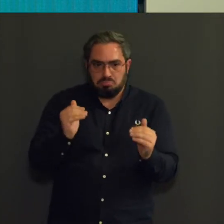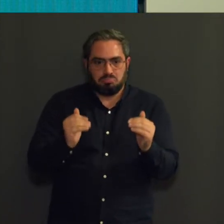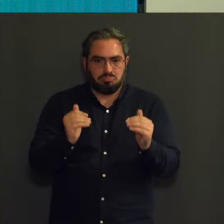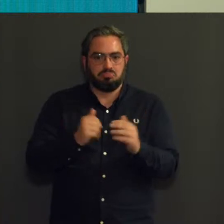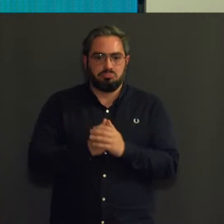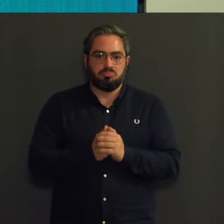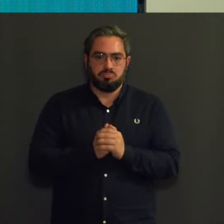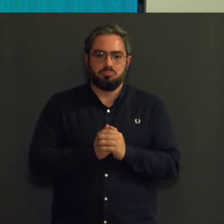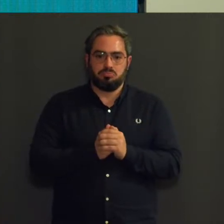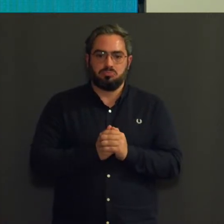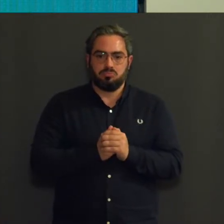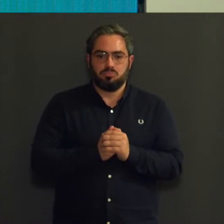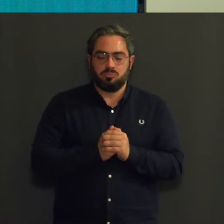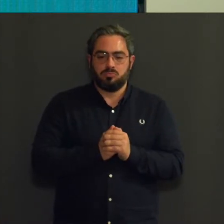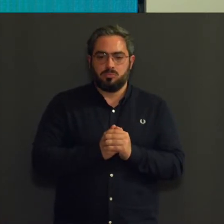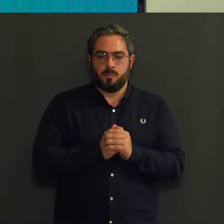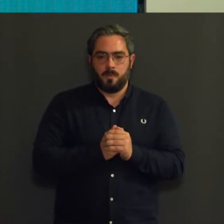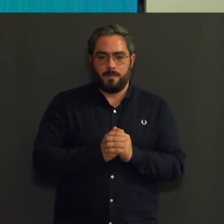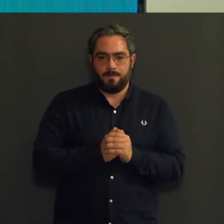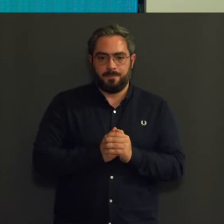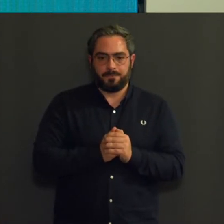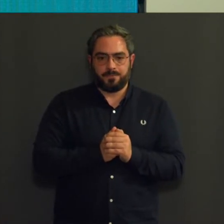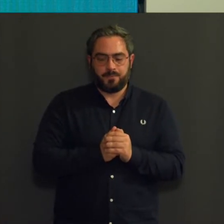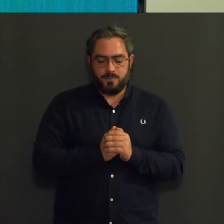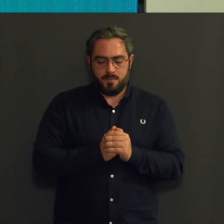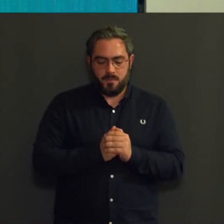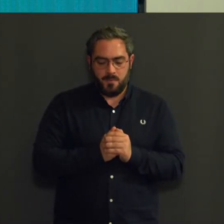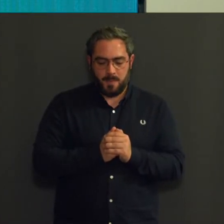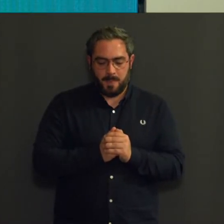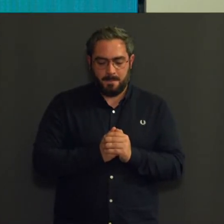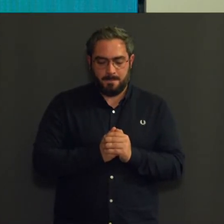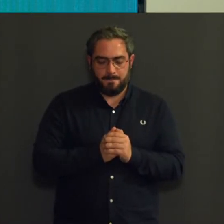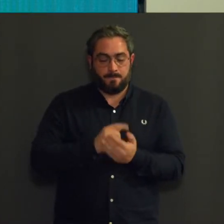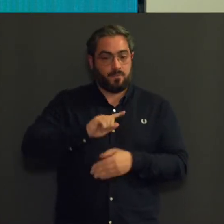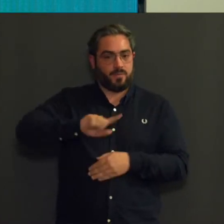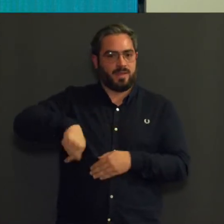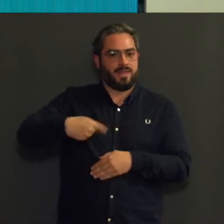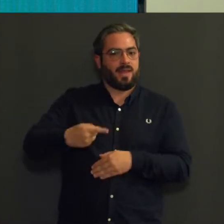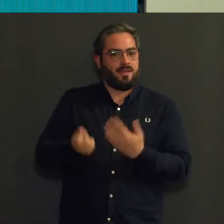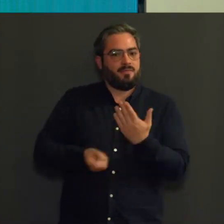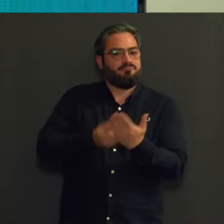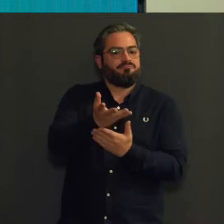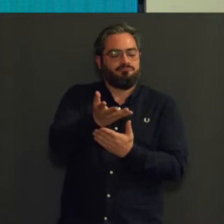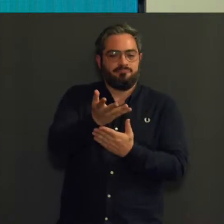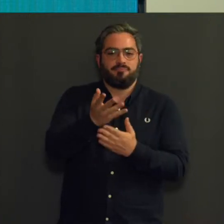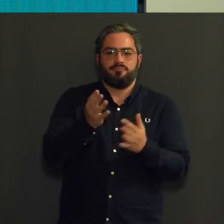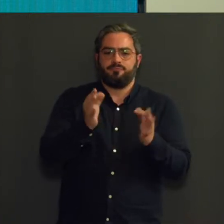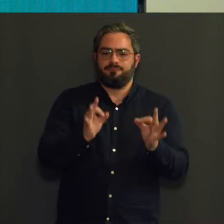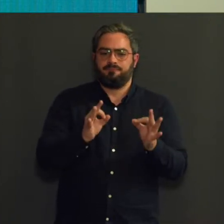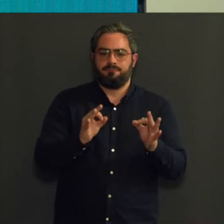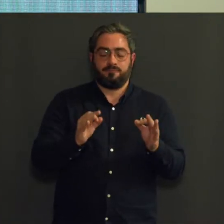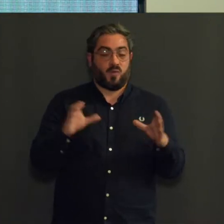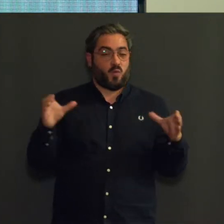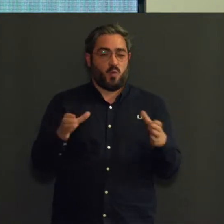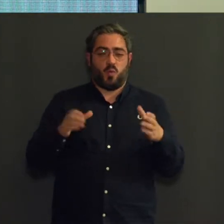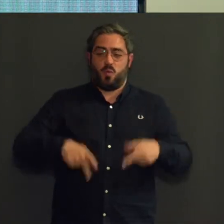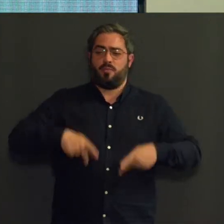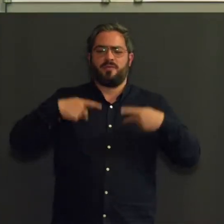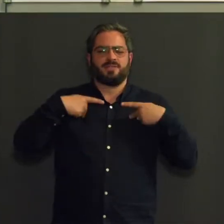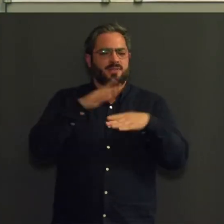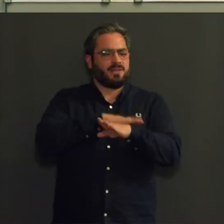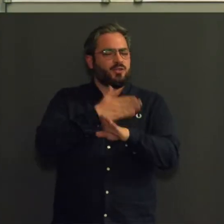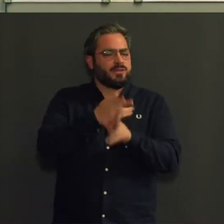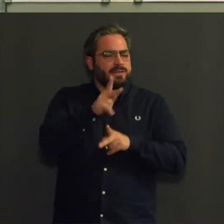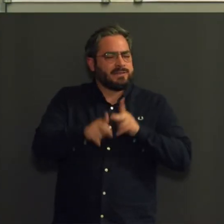croisent entre ces 2 études. Alors, dernière donnée pour aujourd'hui, qu'en est-il des professionnels de la